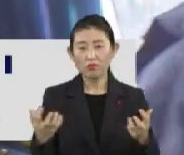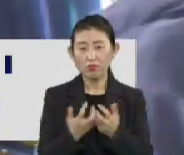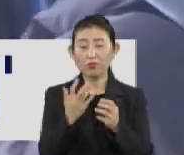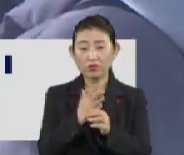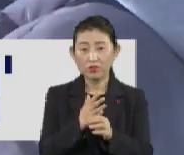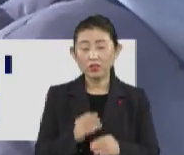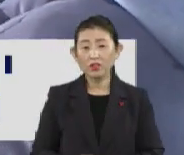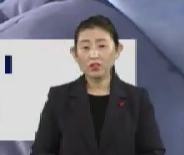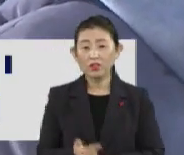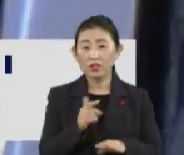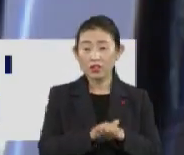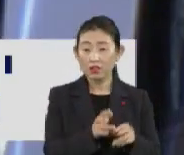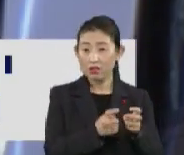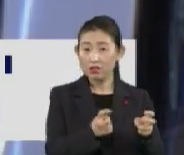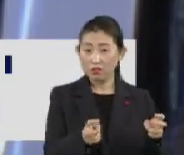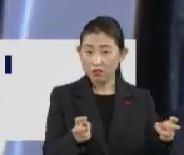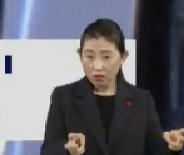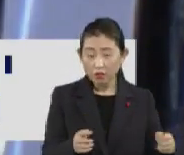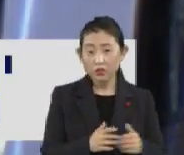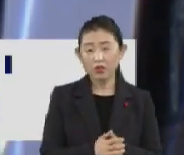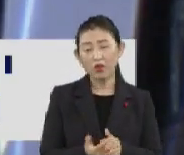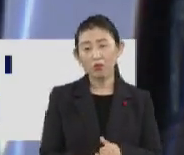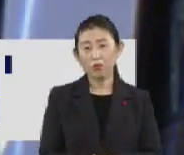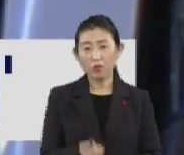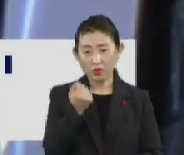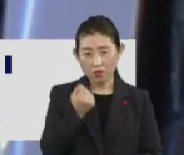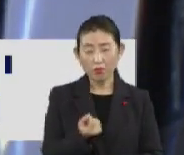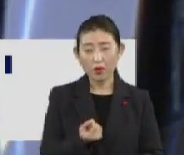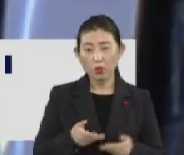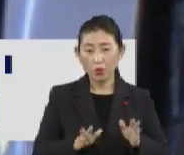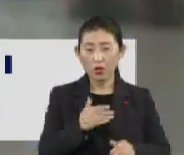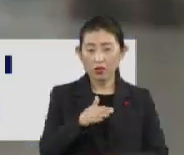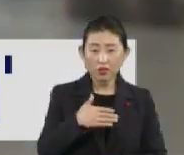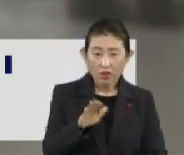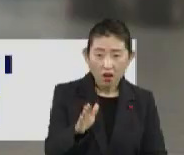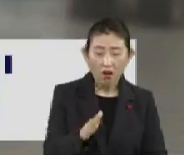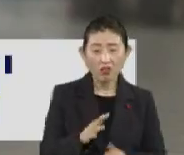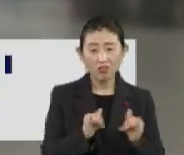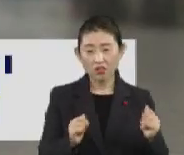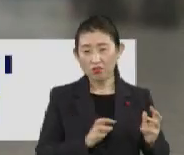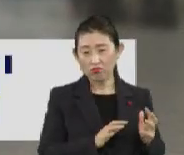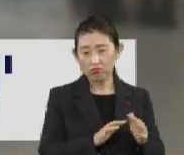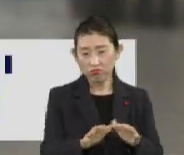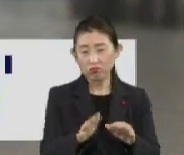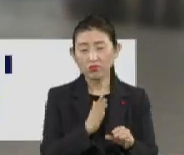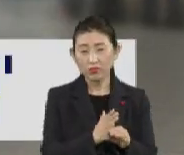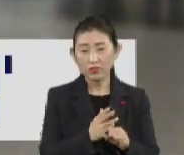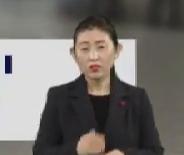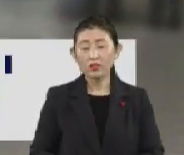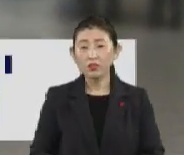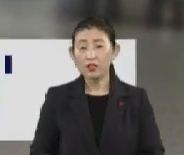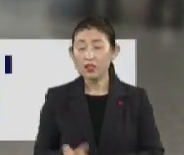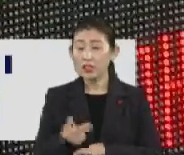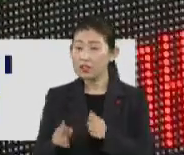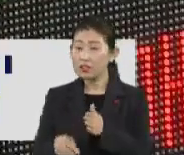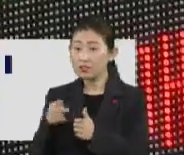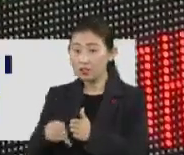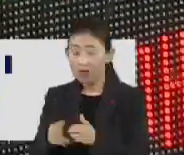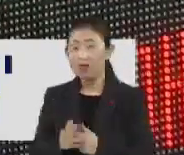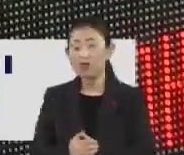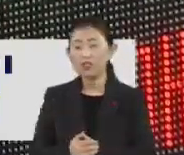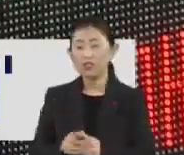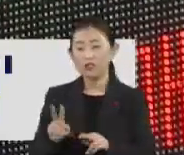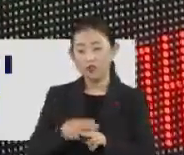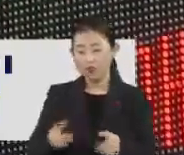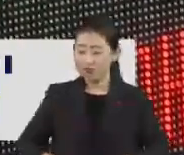있습니다. 대전 복합 터미널에는 일찌감치 고향으로 돌아가는 귀성객들의 발길이 이어졌습니다. 대전역도